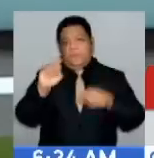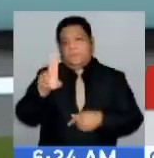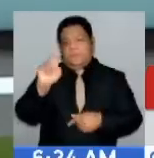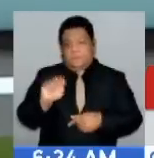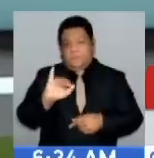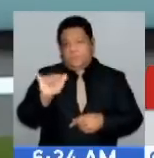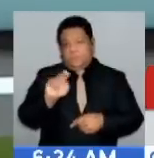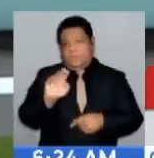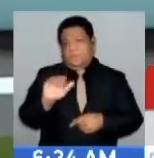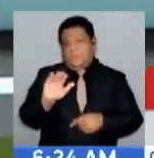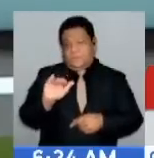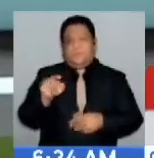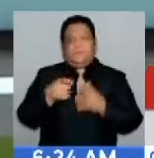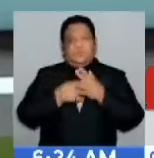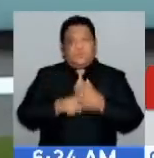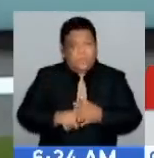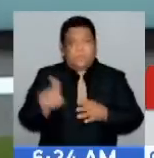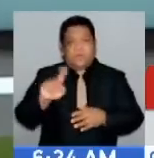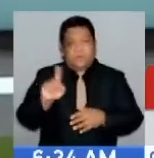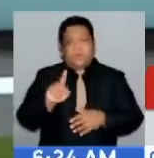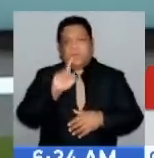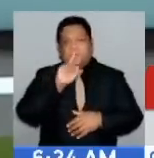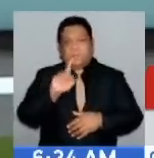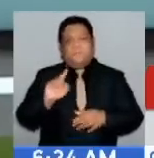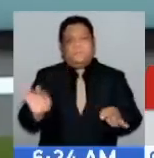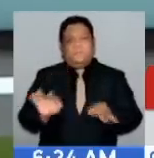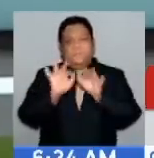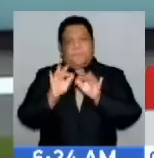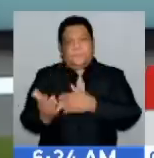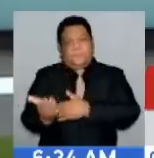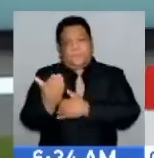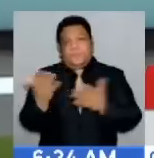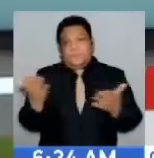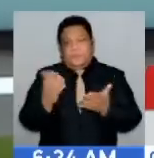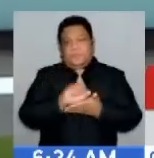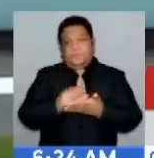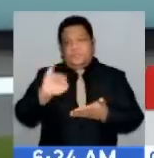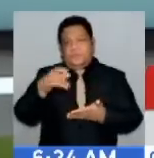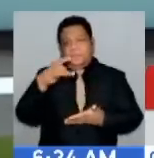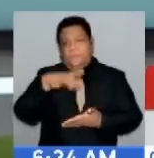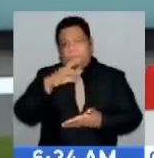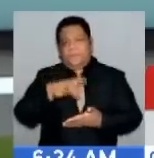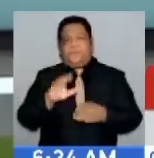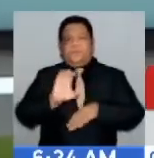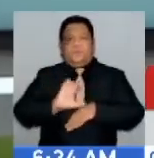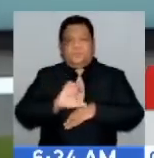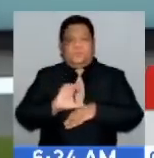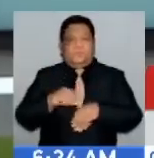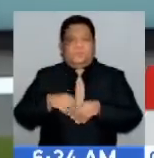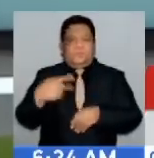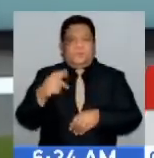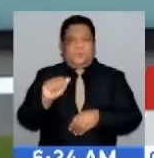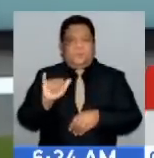ng pagsisimula ng Pilgrim Mass sa umaga sa St. John the Baptist Cathedral sa Kalibo, Aklan. Yan ang latest mula